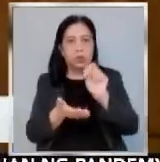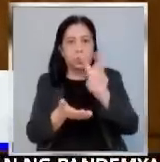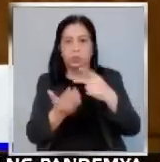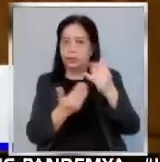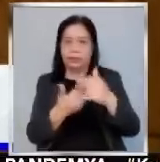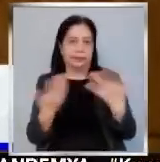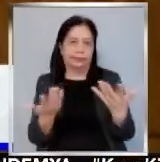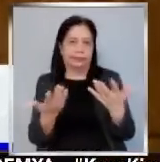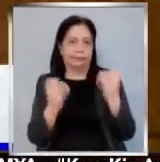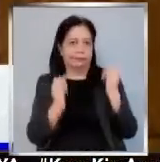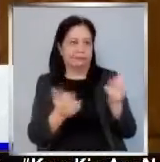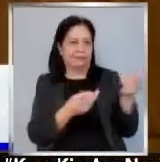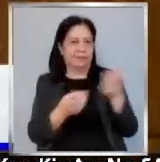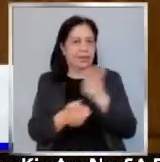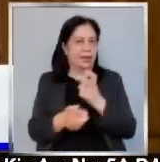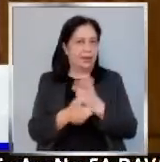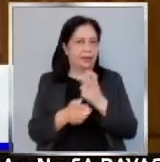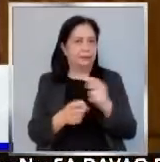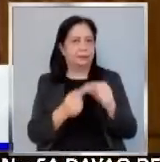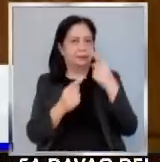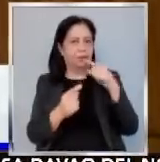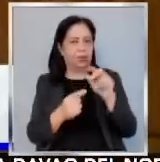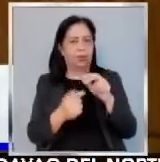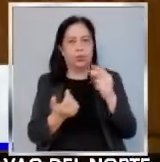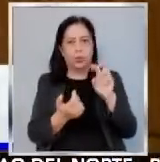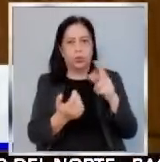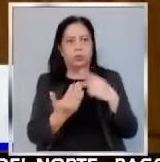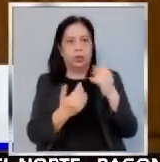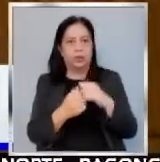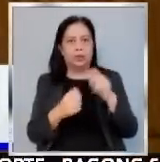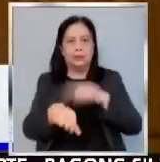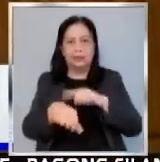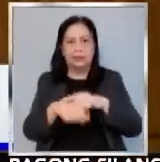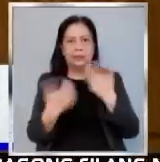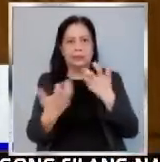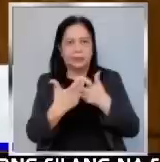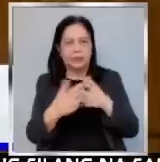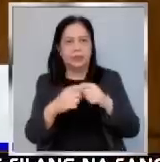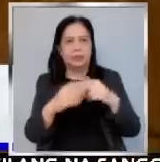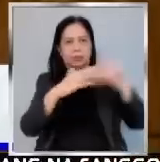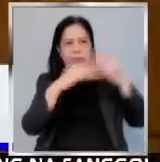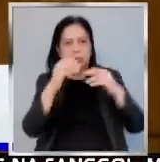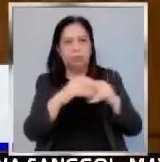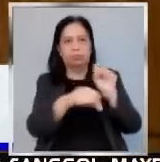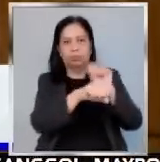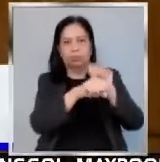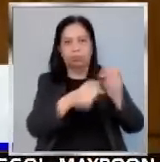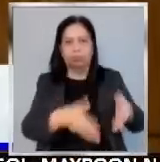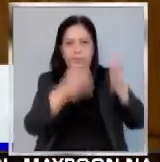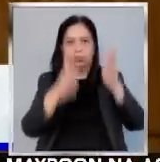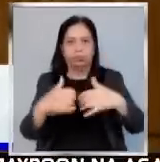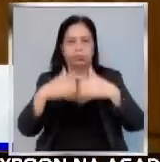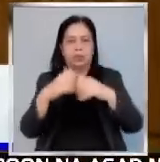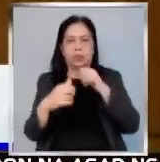programa. Mahirap ito lalo na para sa mga proyektong time-sensitive tulad ng infrastructure construction. Hindi rin may expand ang